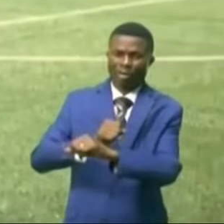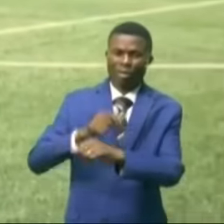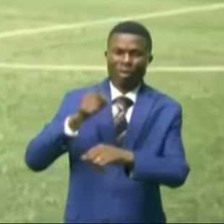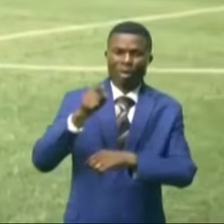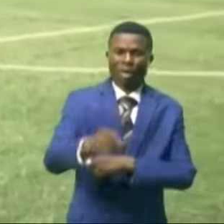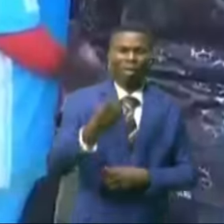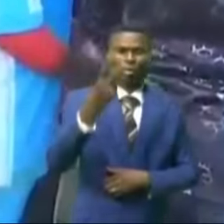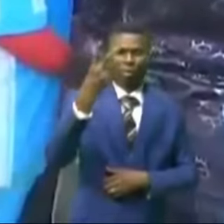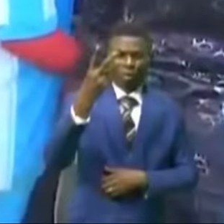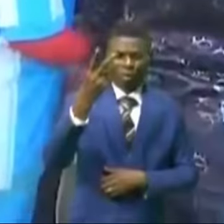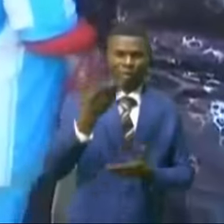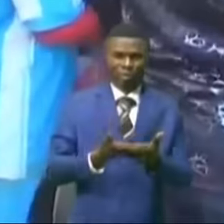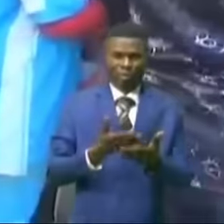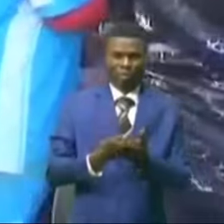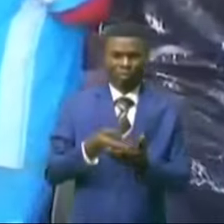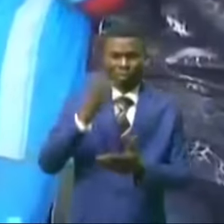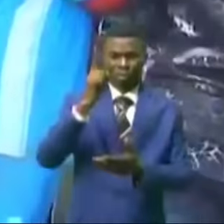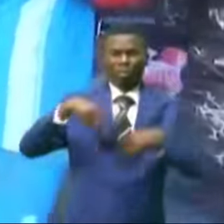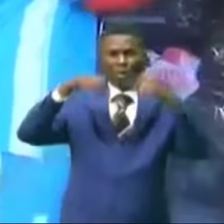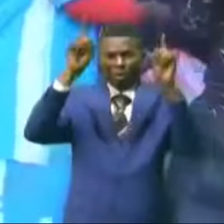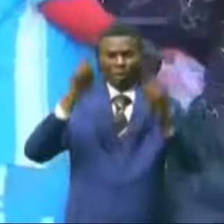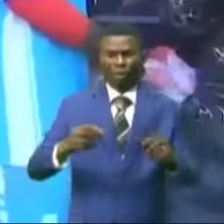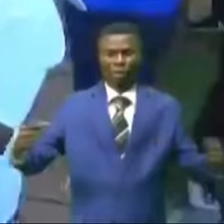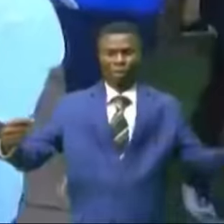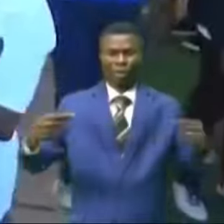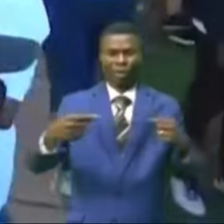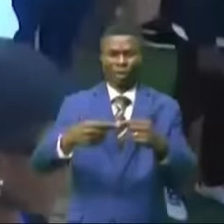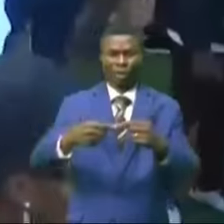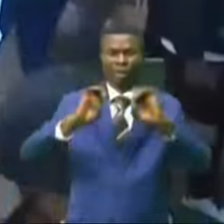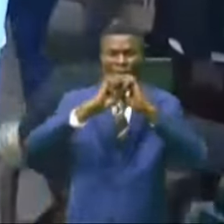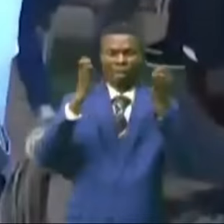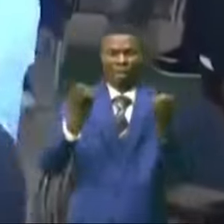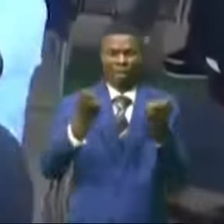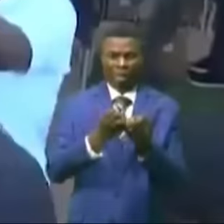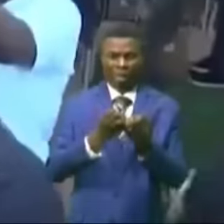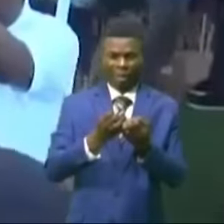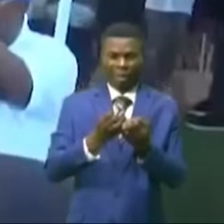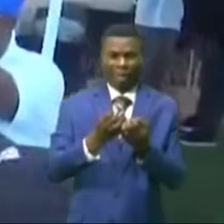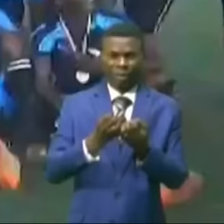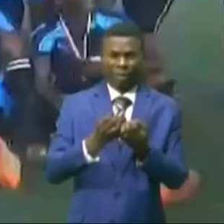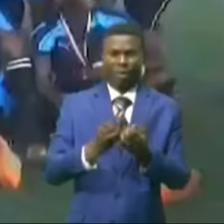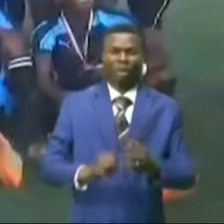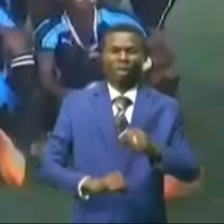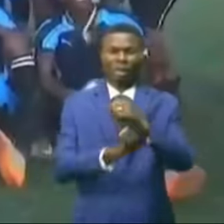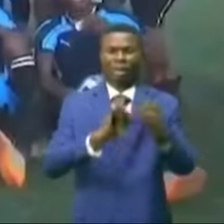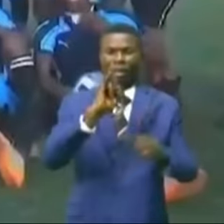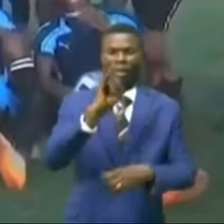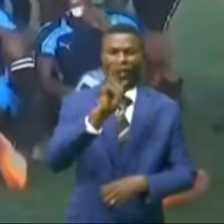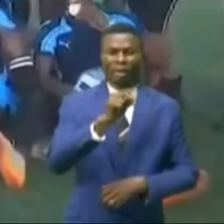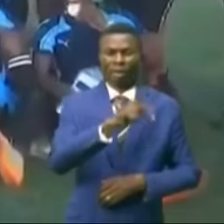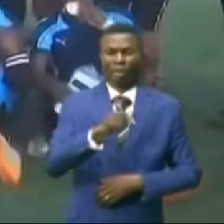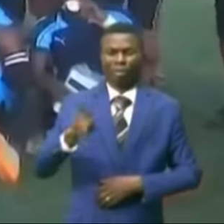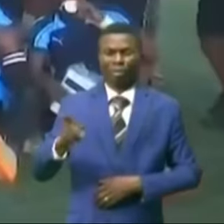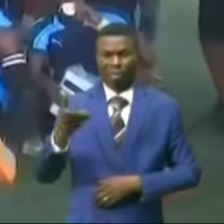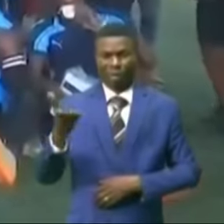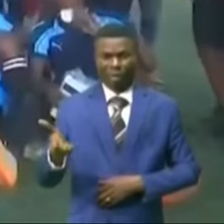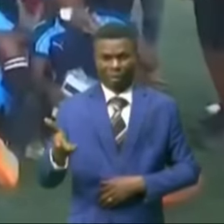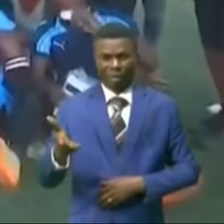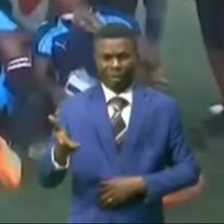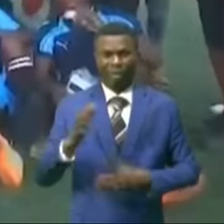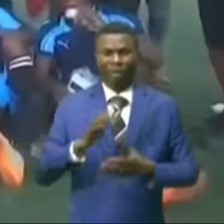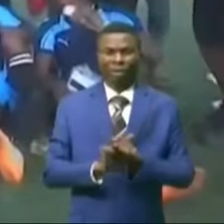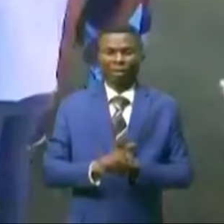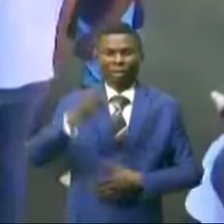13 services. Une première édition du tournoi des entreprises remportée par l'Institut national de préparation professionnelle